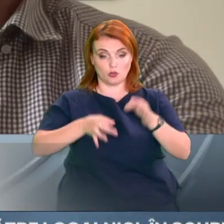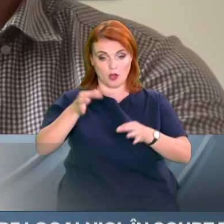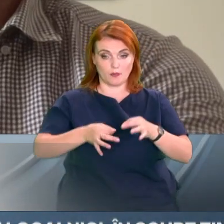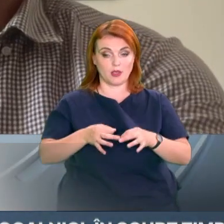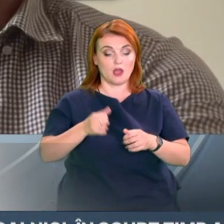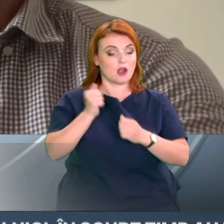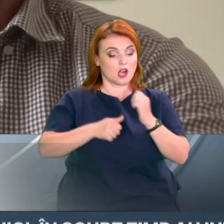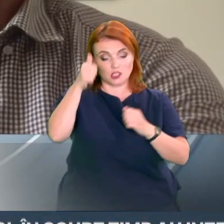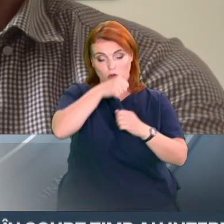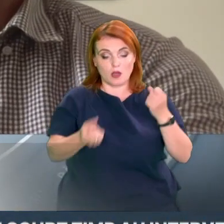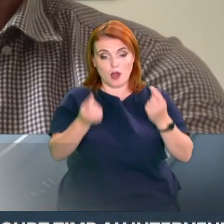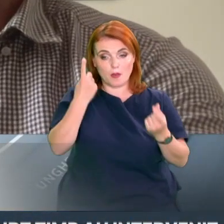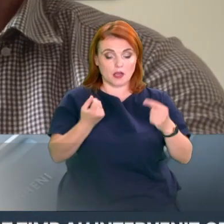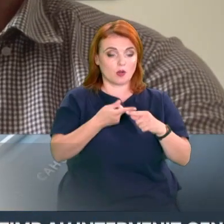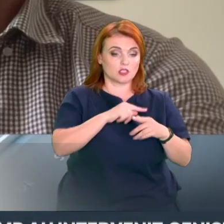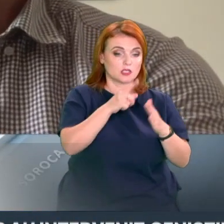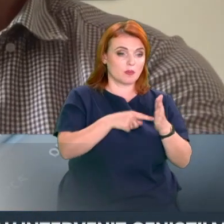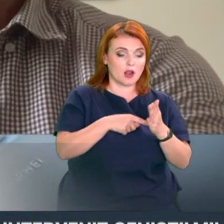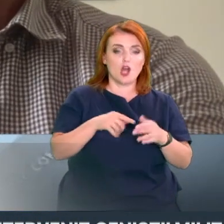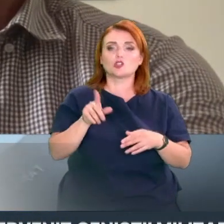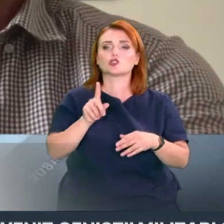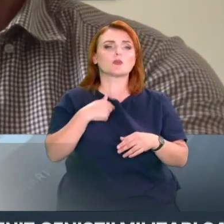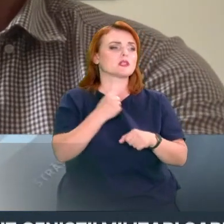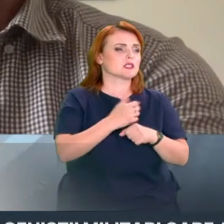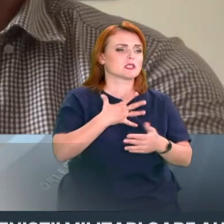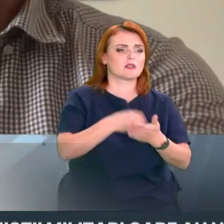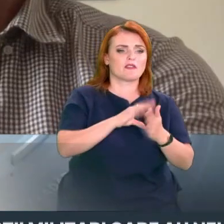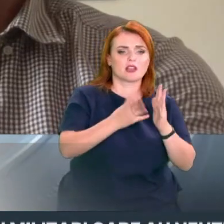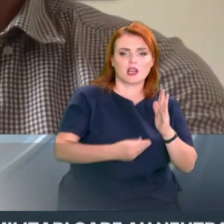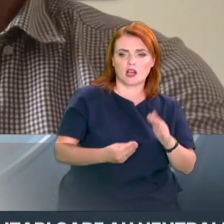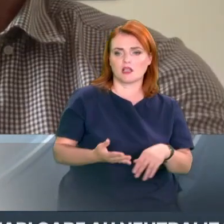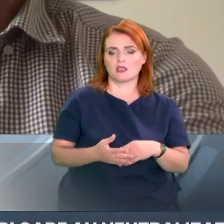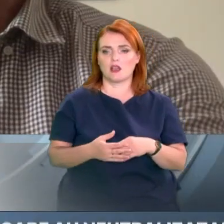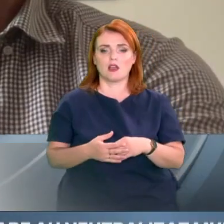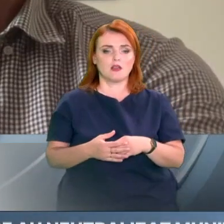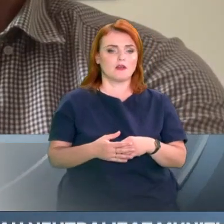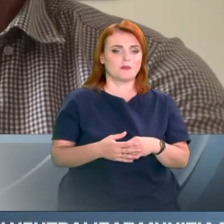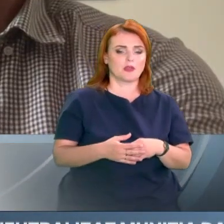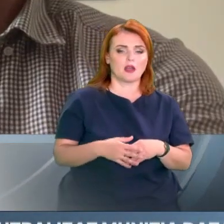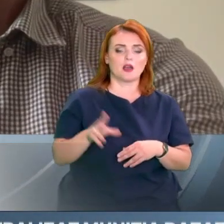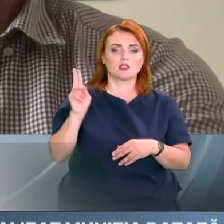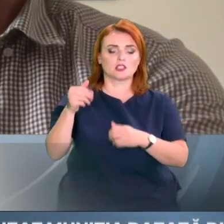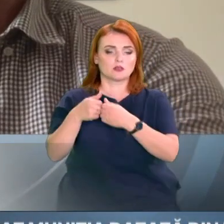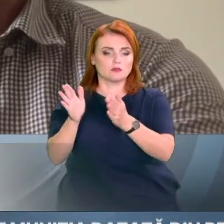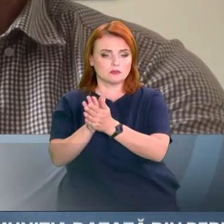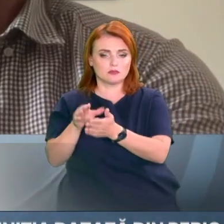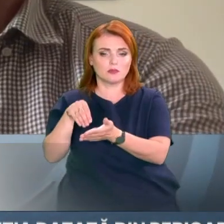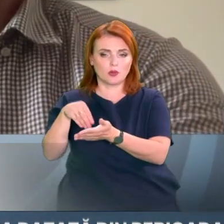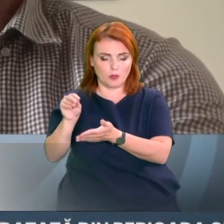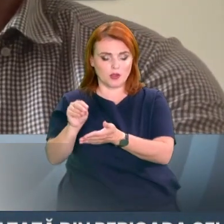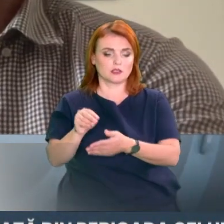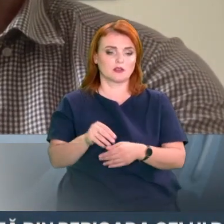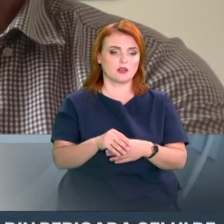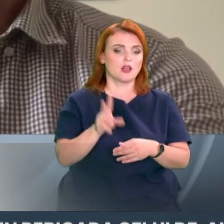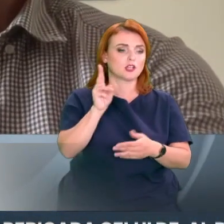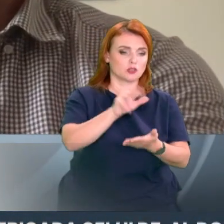această întrebare. Nu știu ce să fac cu strugurii, iar cumpărătorii, exportatorii angro care sunt specializat cu